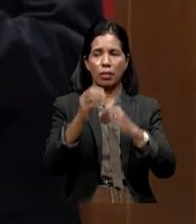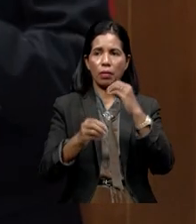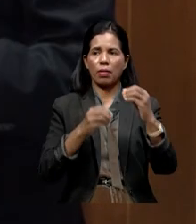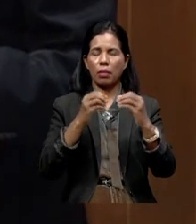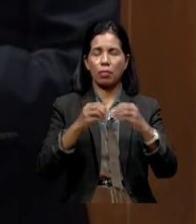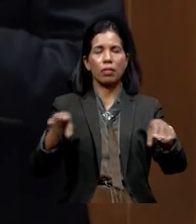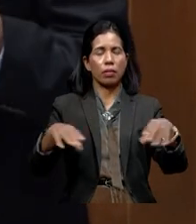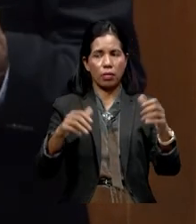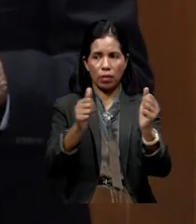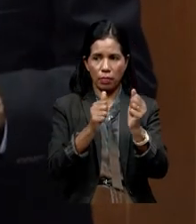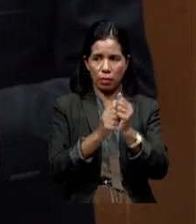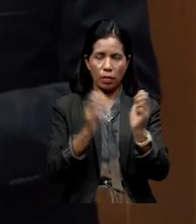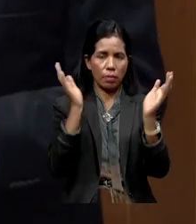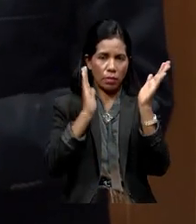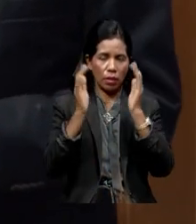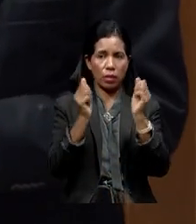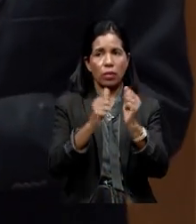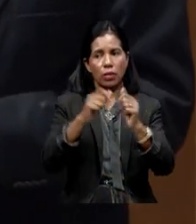kiah Malia